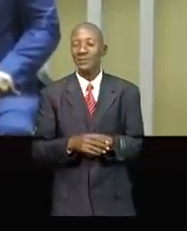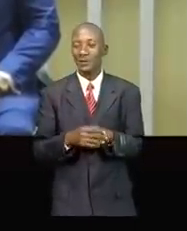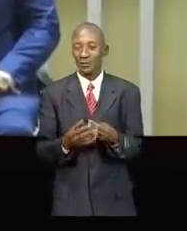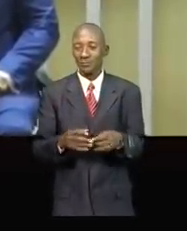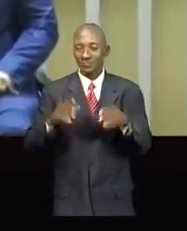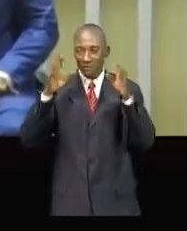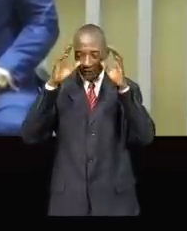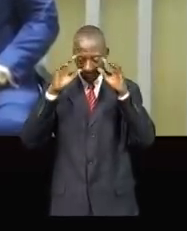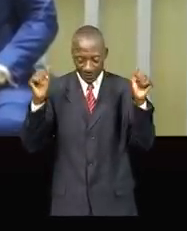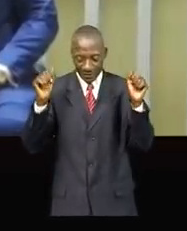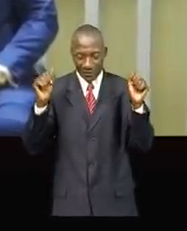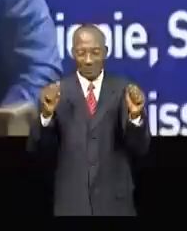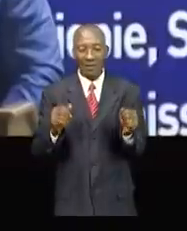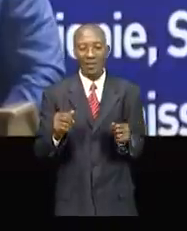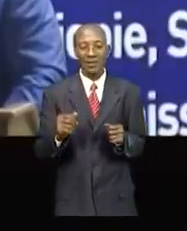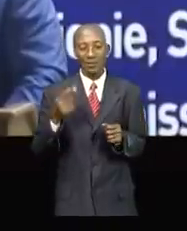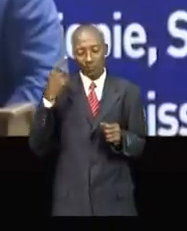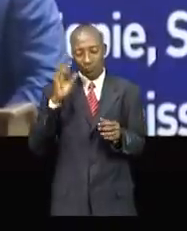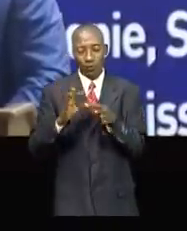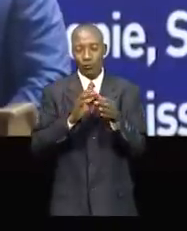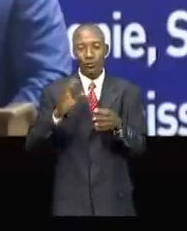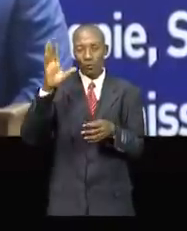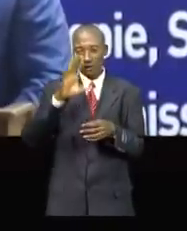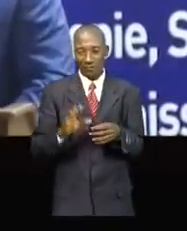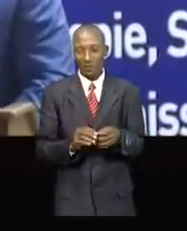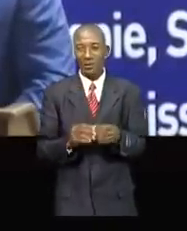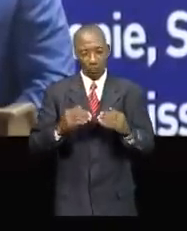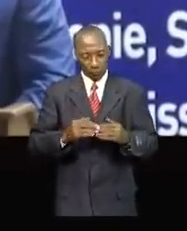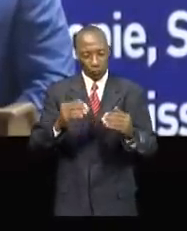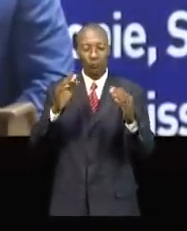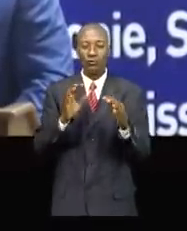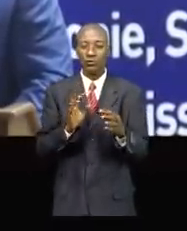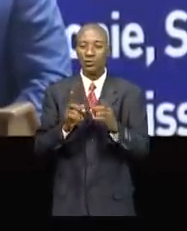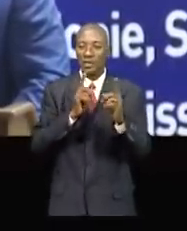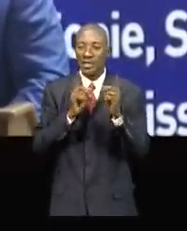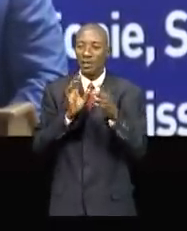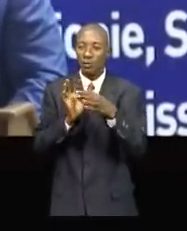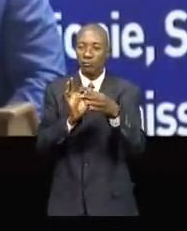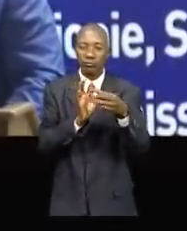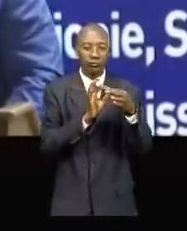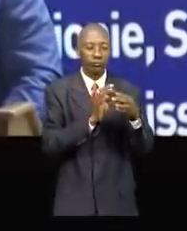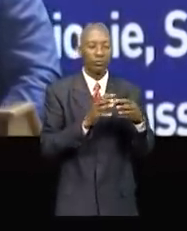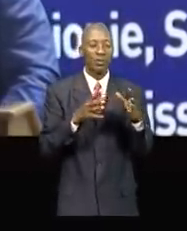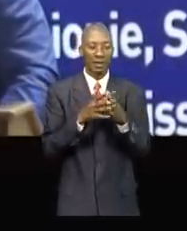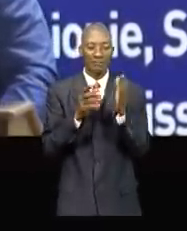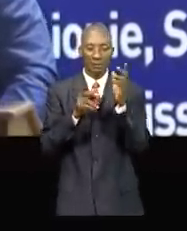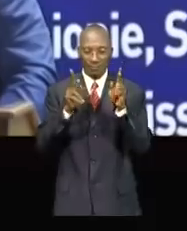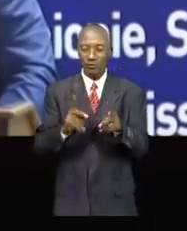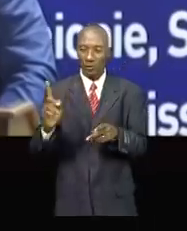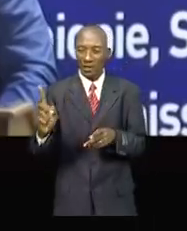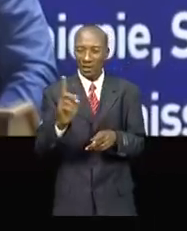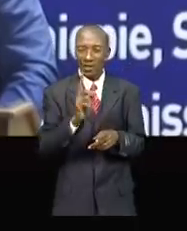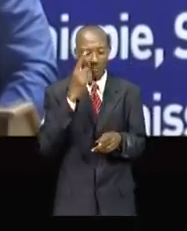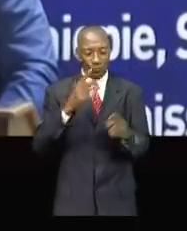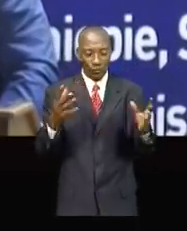africaine, Félix-Antoine Tshisekedi Tshilombo, poursuit le dialogue avec chacun des protagonistes en vue d'une solution concertée